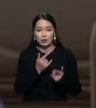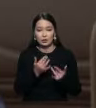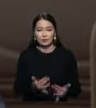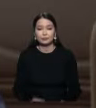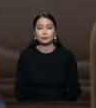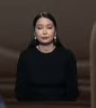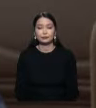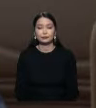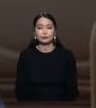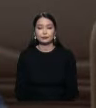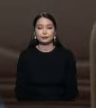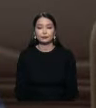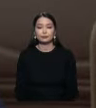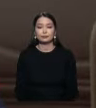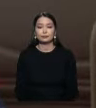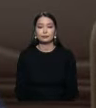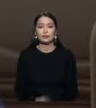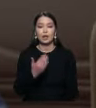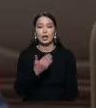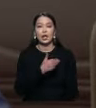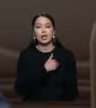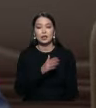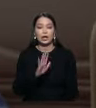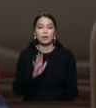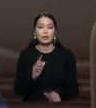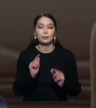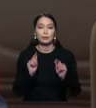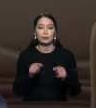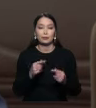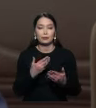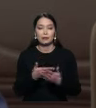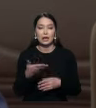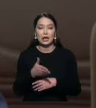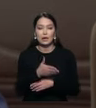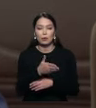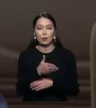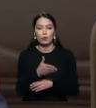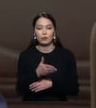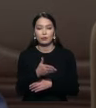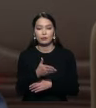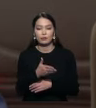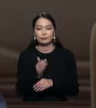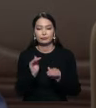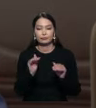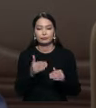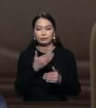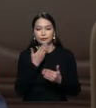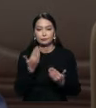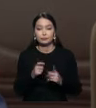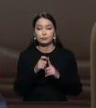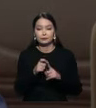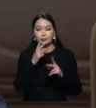Абитуриенты просто не хотят поступать на рыбоводный факультет. Предлагаю рассмотреть